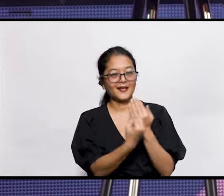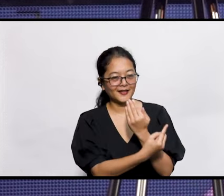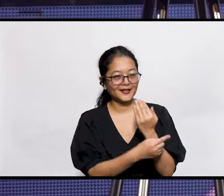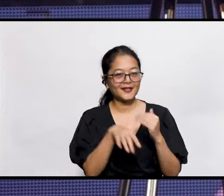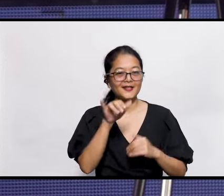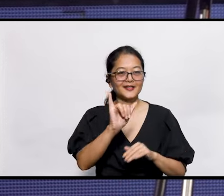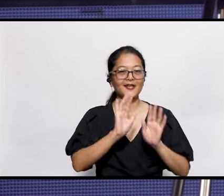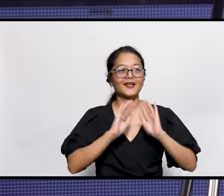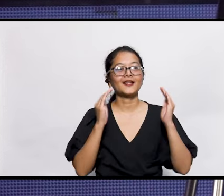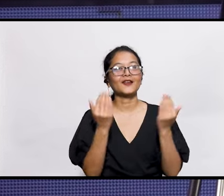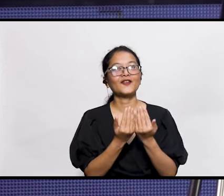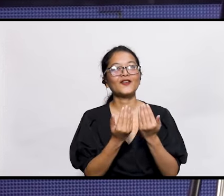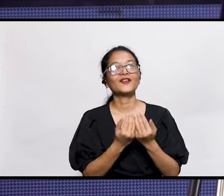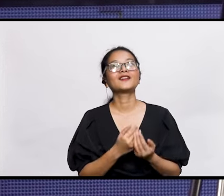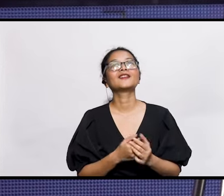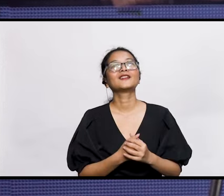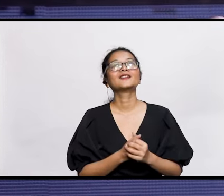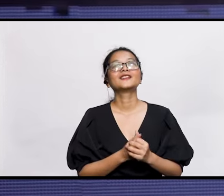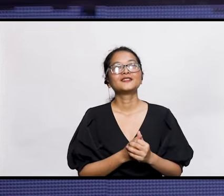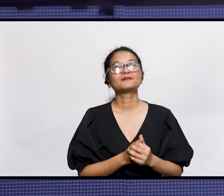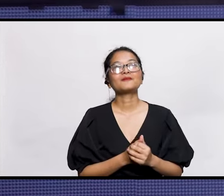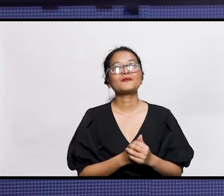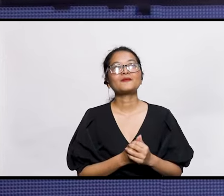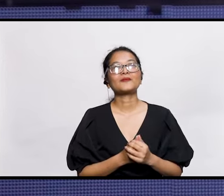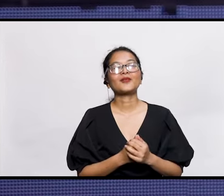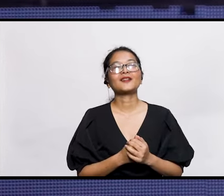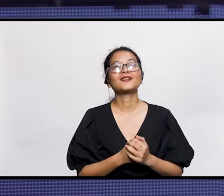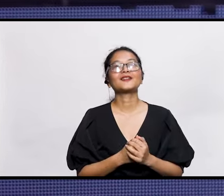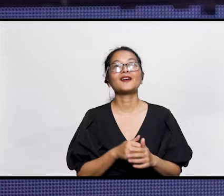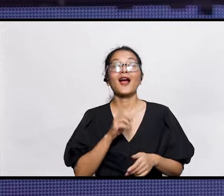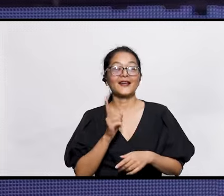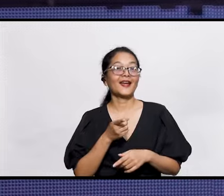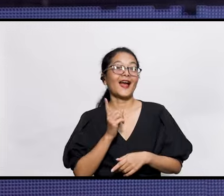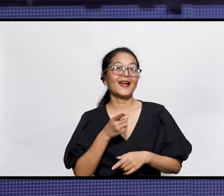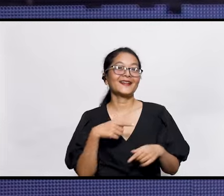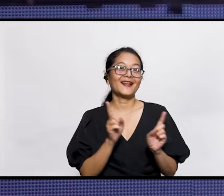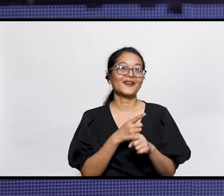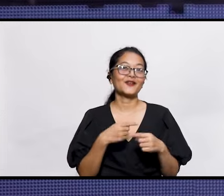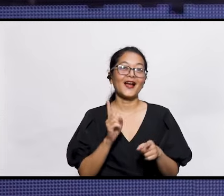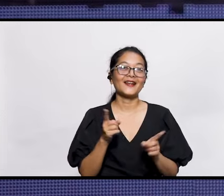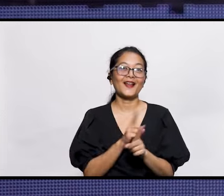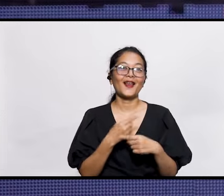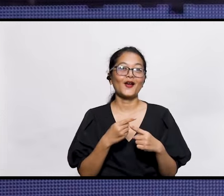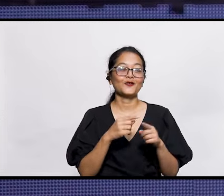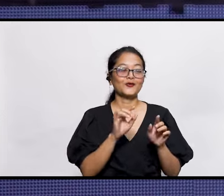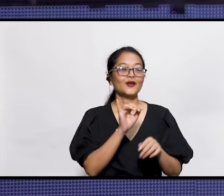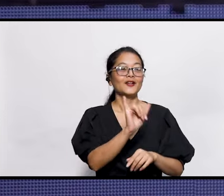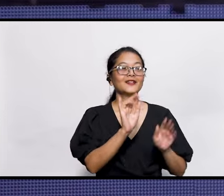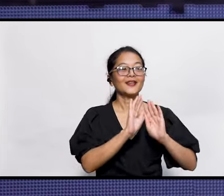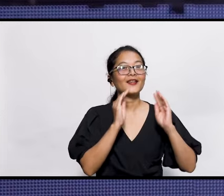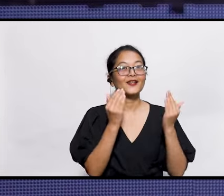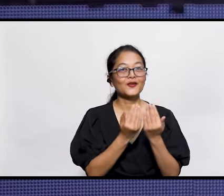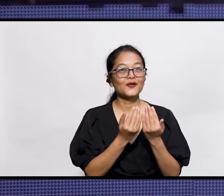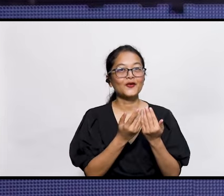eh Jeriko Jeriko something lah anyway Eh gua sudah lama enggak ngajar sekolah minggu jadi eh dikelilingi eh fall down